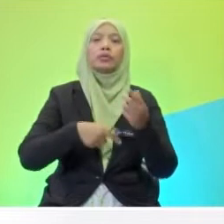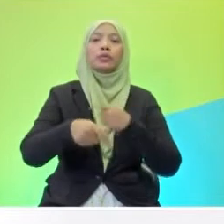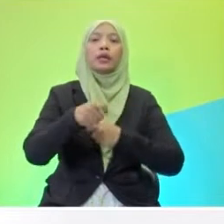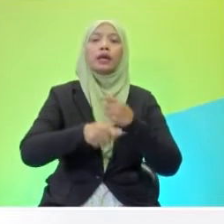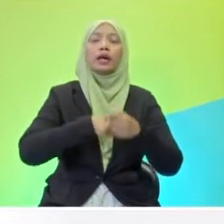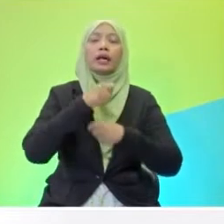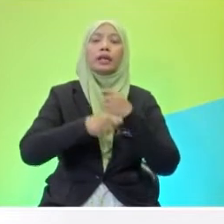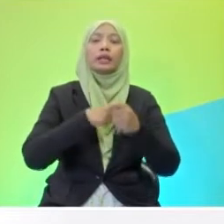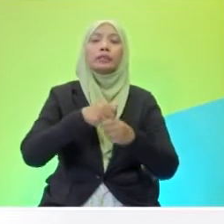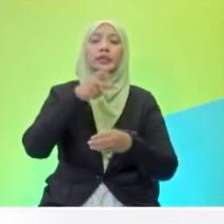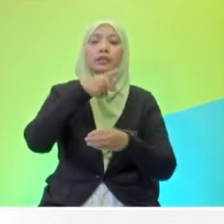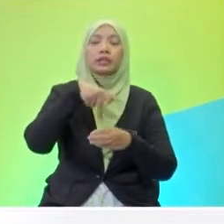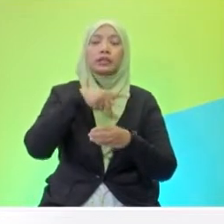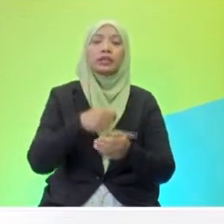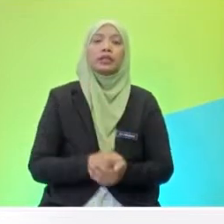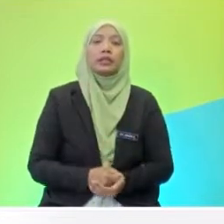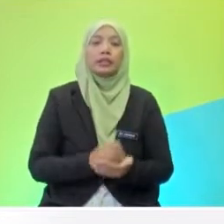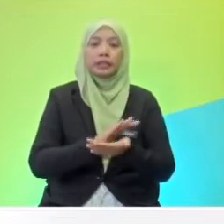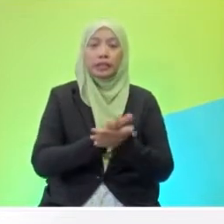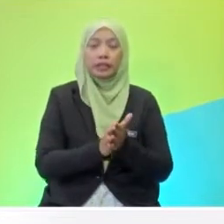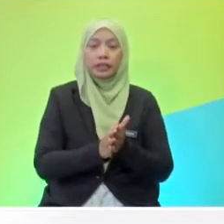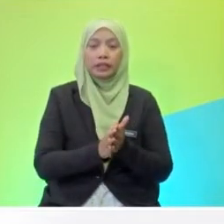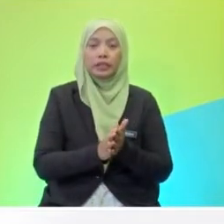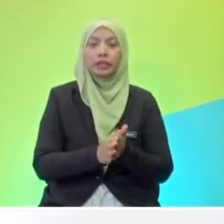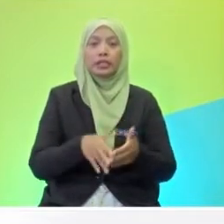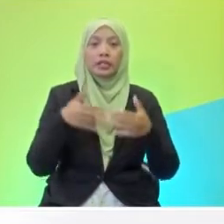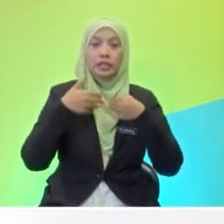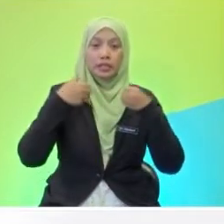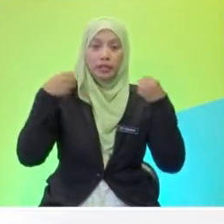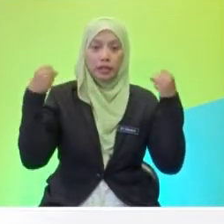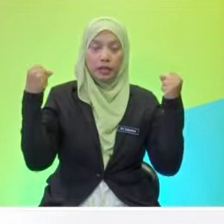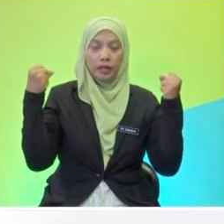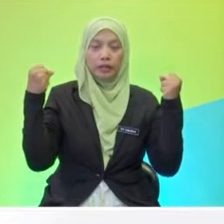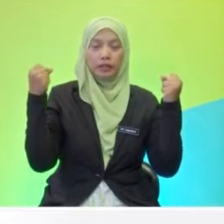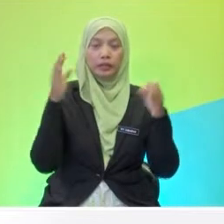menjadikan masyarakat yang sehat dan cerdas sampai dijangkiti penyakit yang